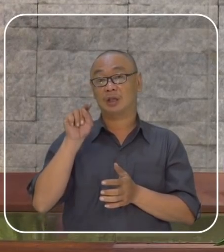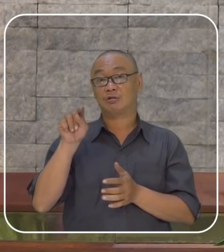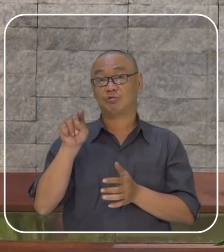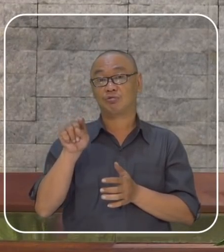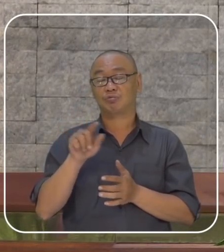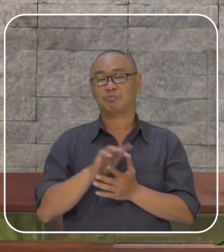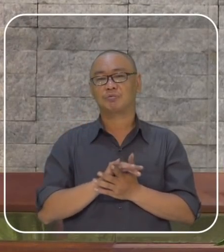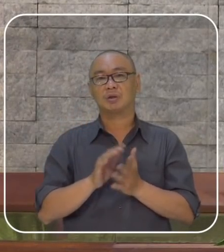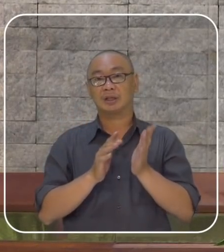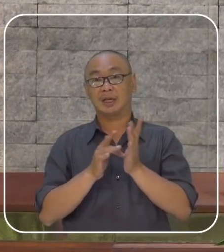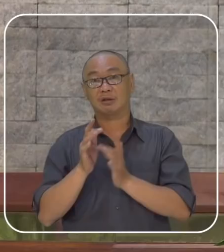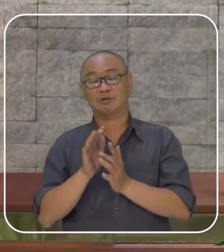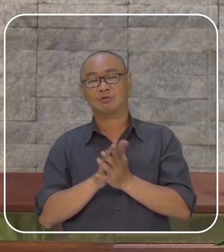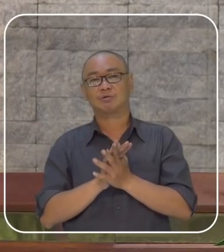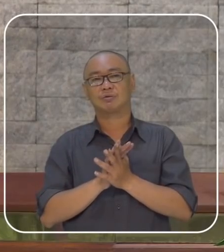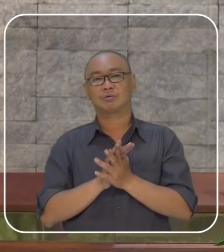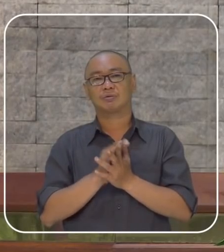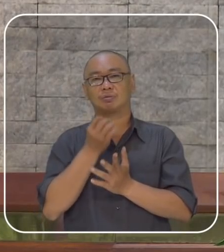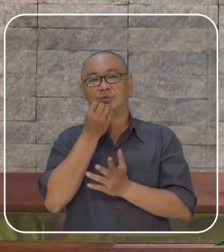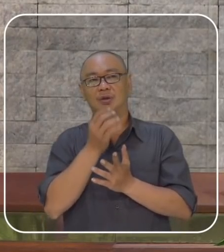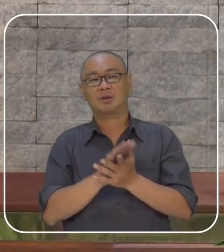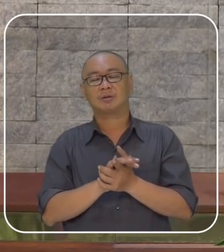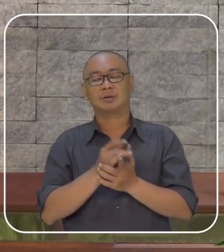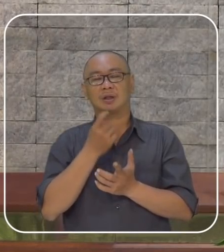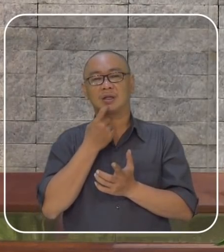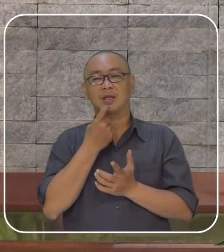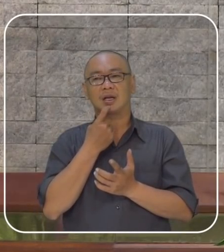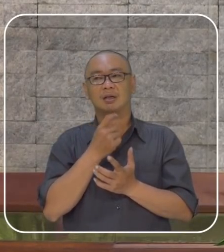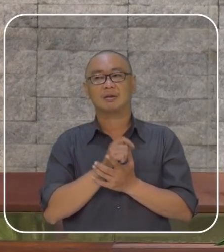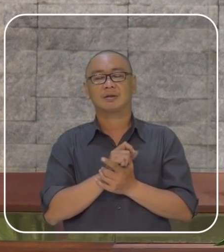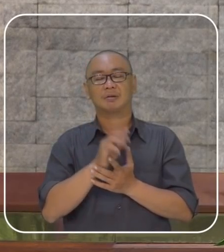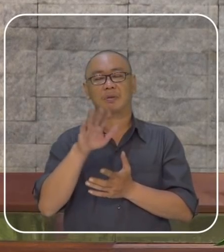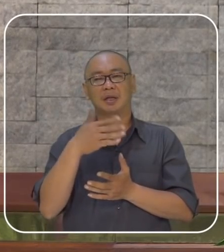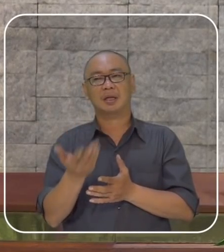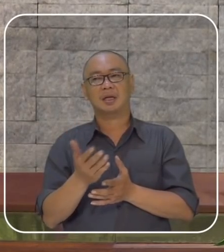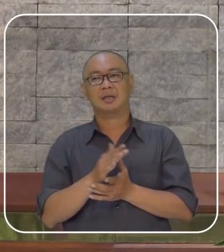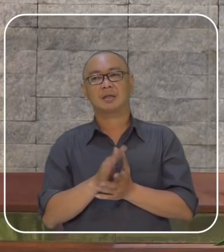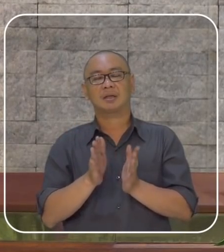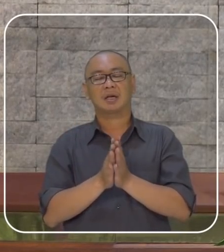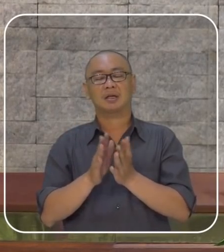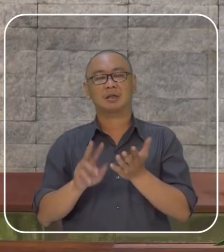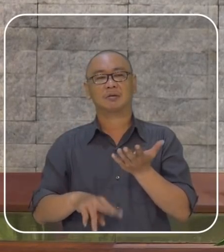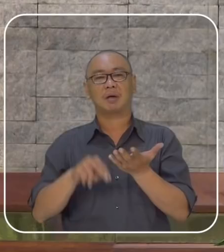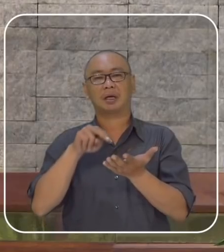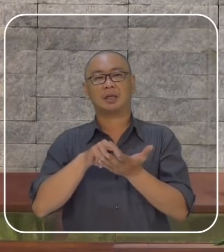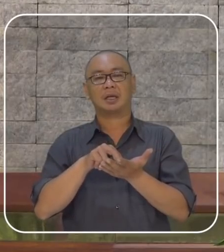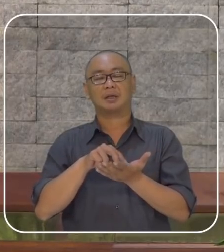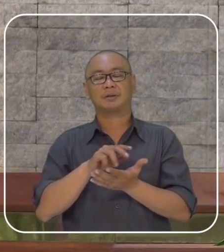disitulah Yesus mengemukakan tentang kematian dan kebangkitannya.